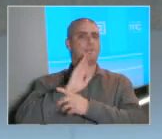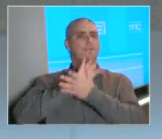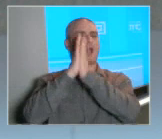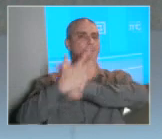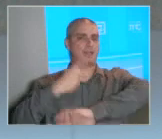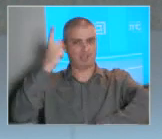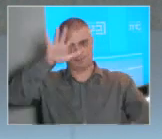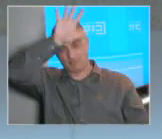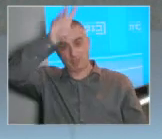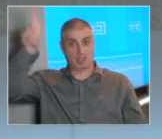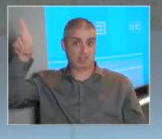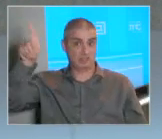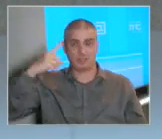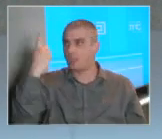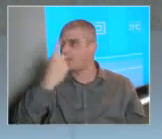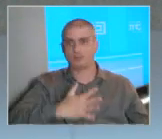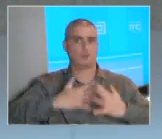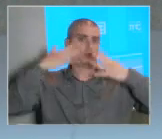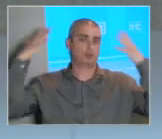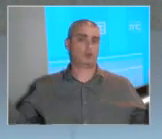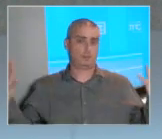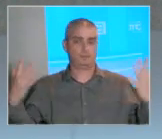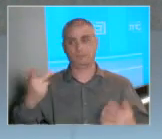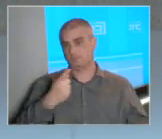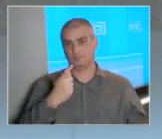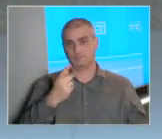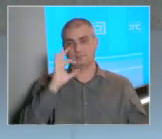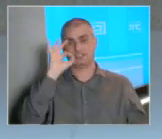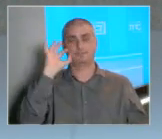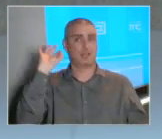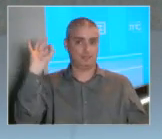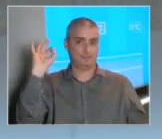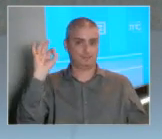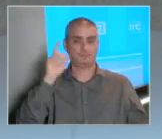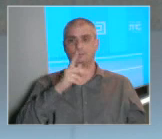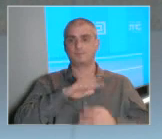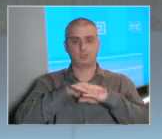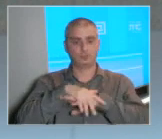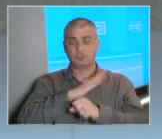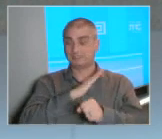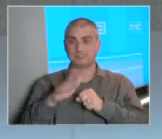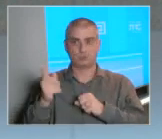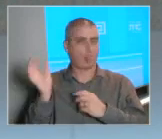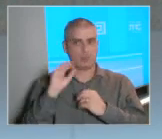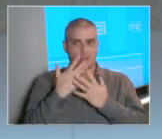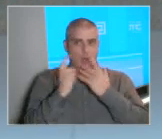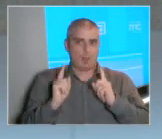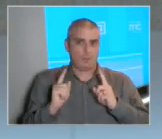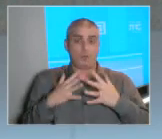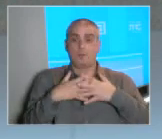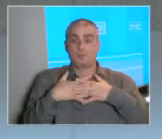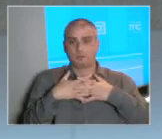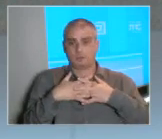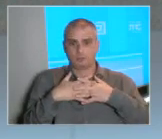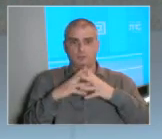האסלאמיסטית באיראן, אולי אחד הגדולים שבסמלים. השלכותיו של החיסול עדיין לא ברורות, בארצות